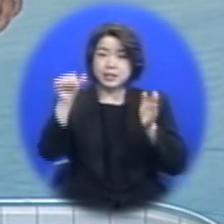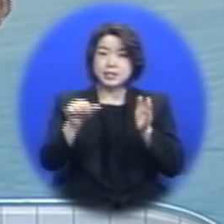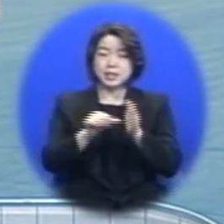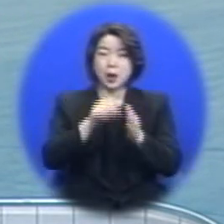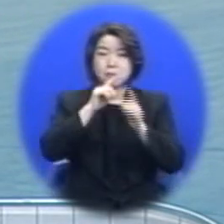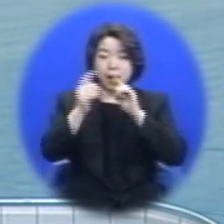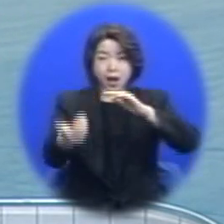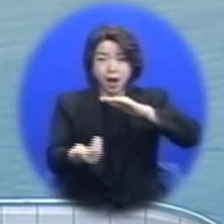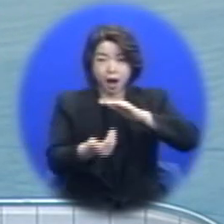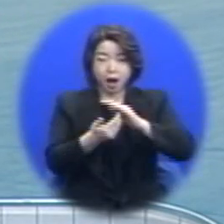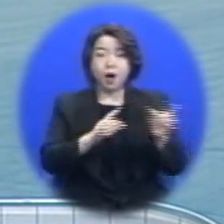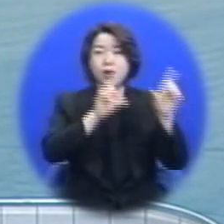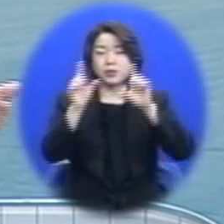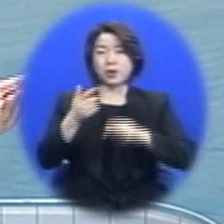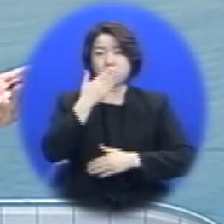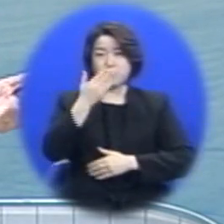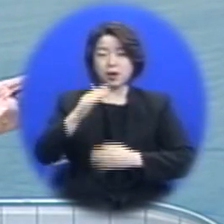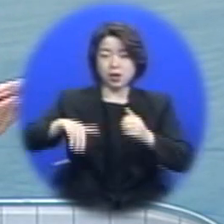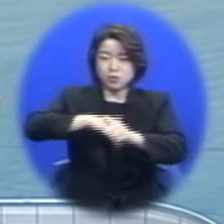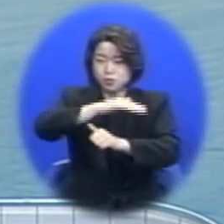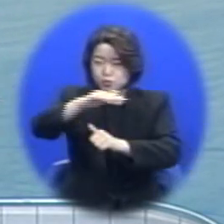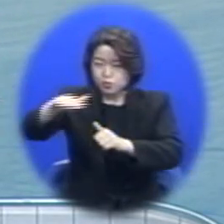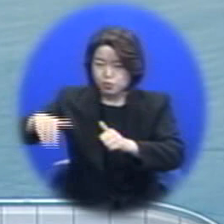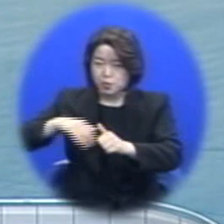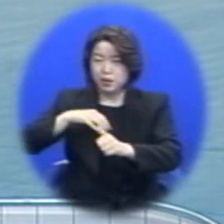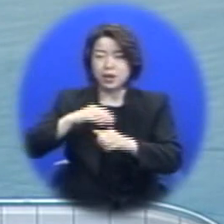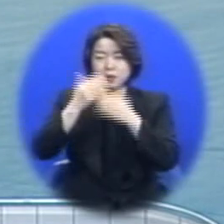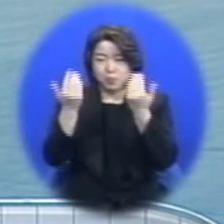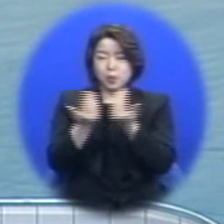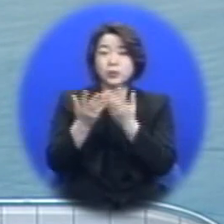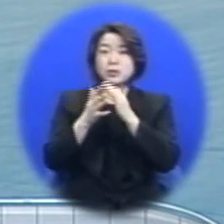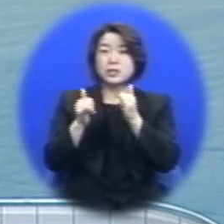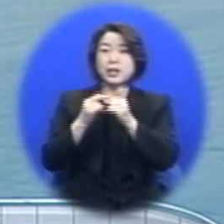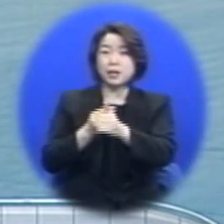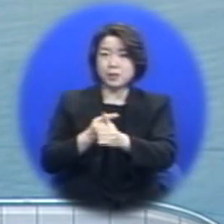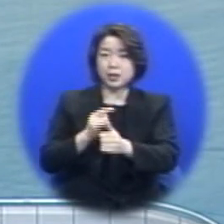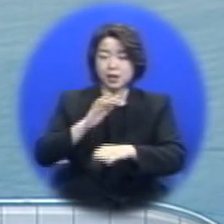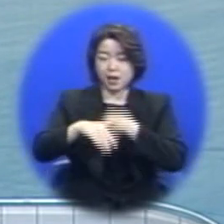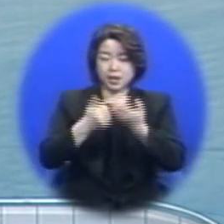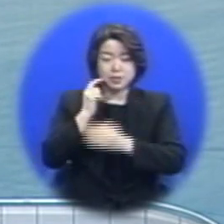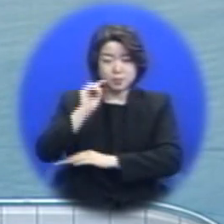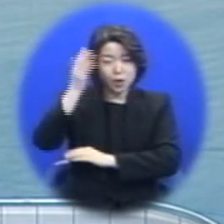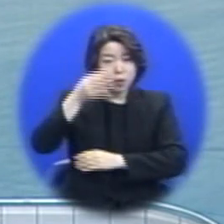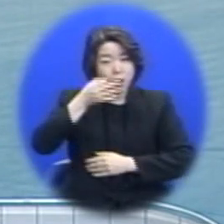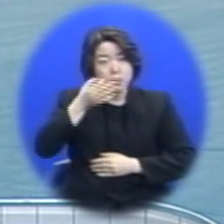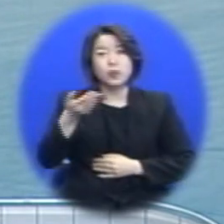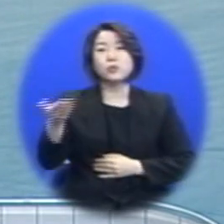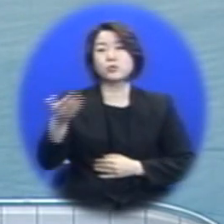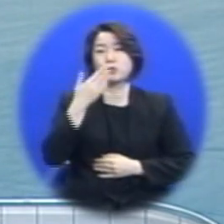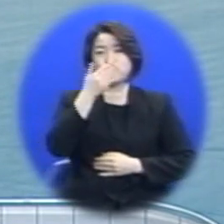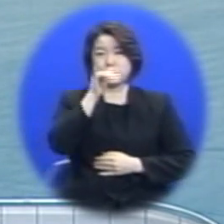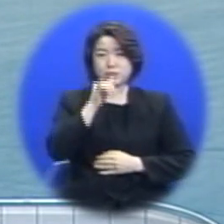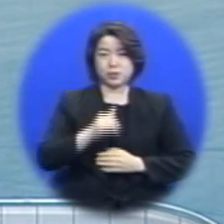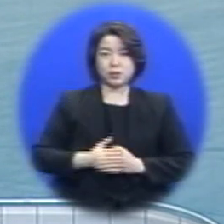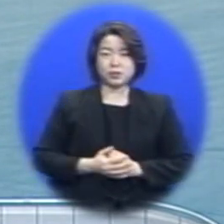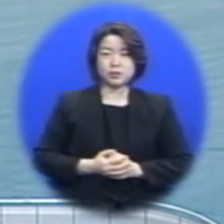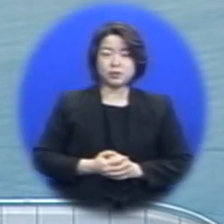살고 주변에 있는 모든 사람들에게도 하나님의 영광을 드러내게 되는 것입니다.